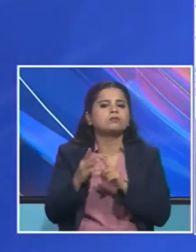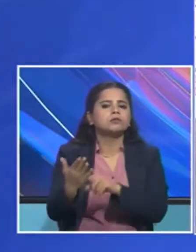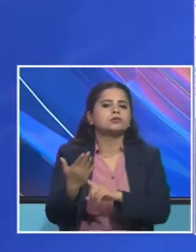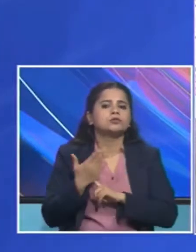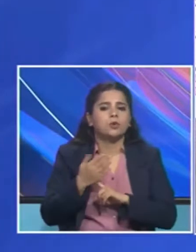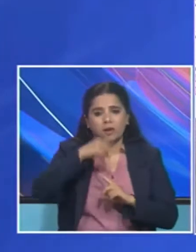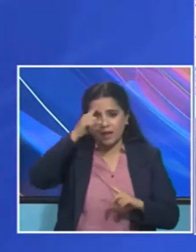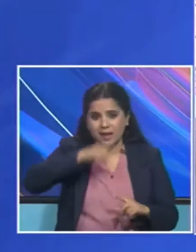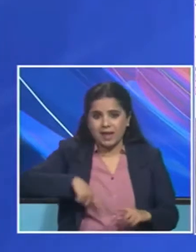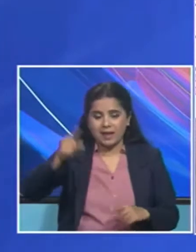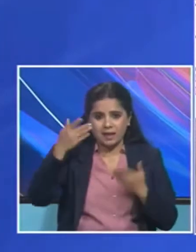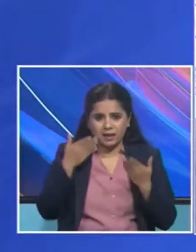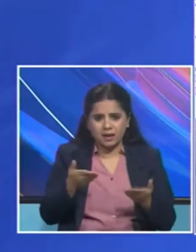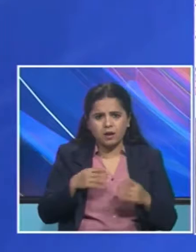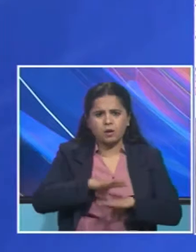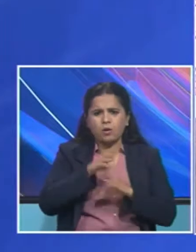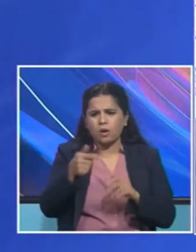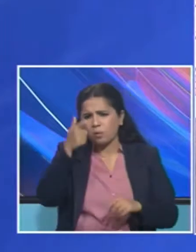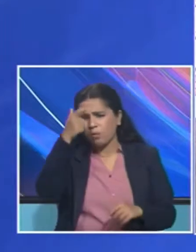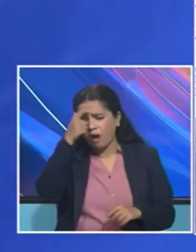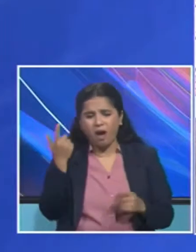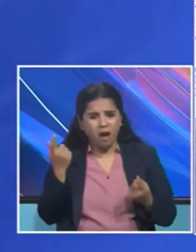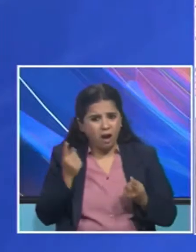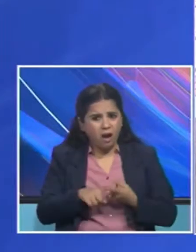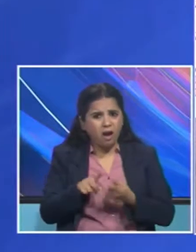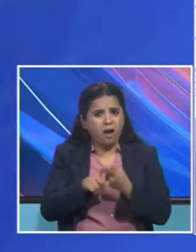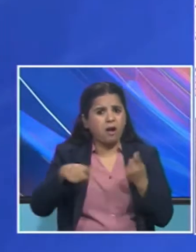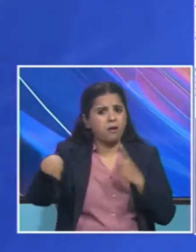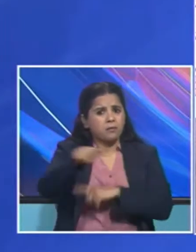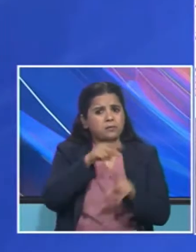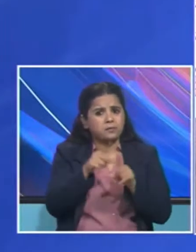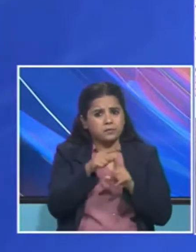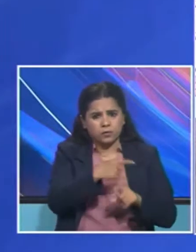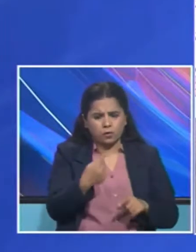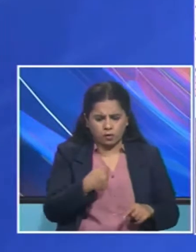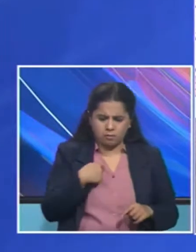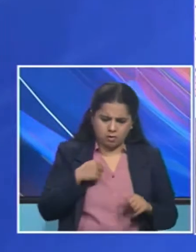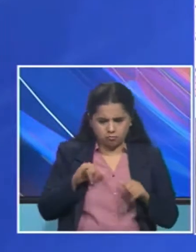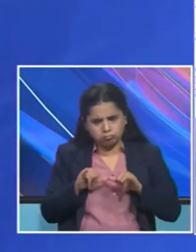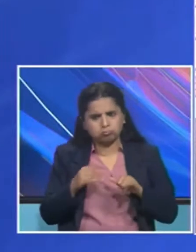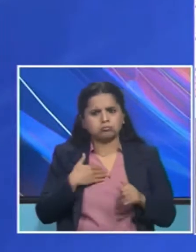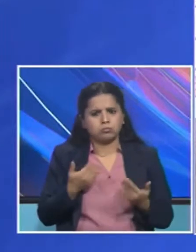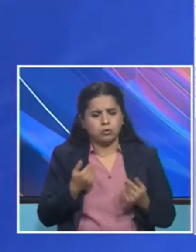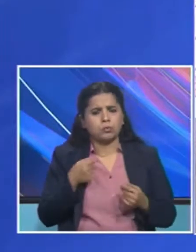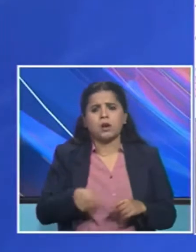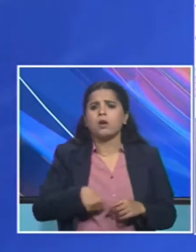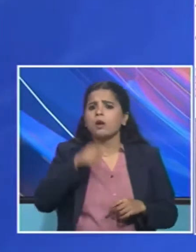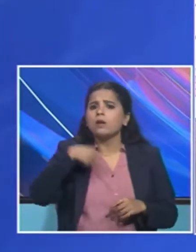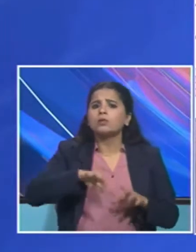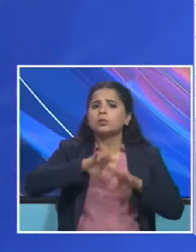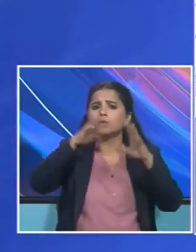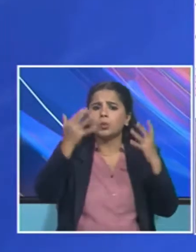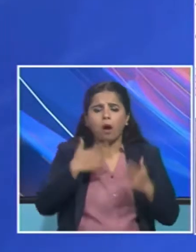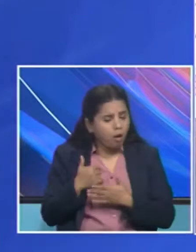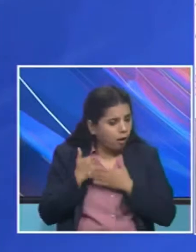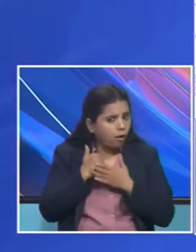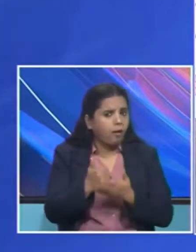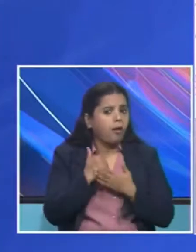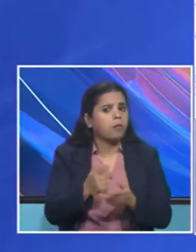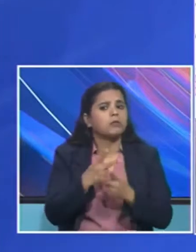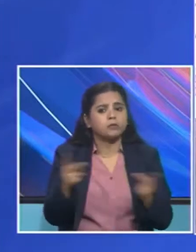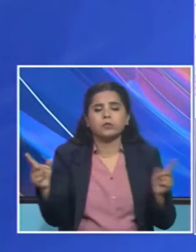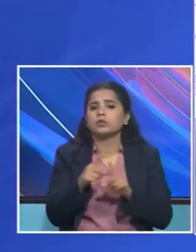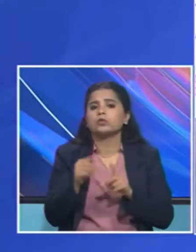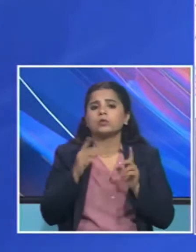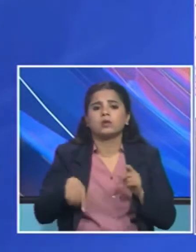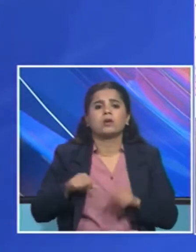ने इन मुश्किल हालात में न केवल खुद को संभाला, बल्कि दुनिया की मदद भी की।